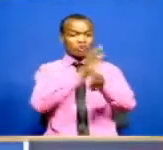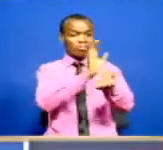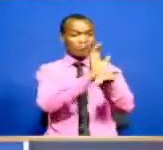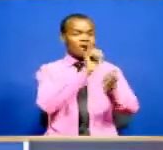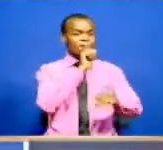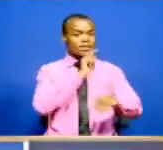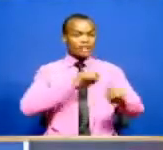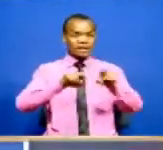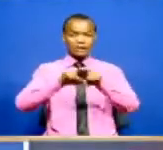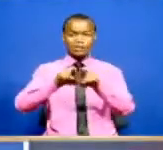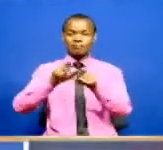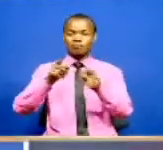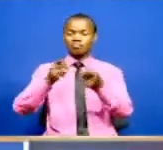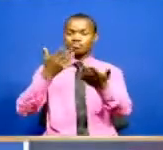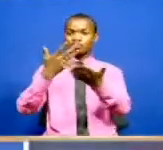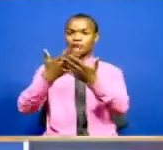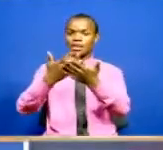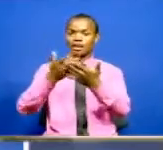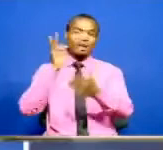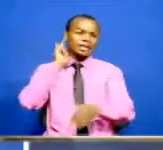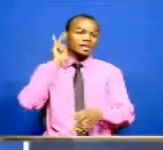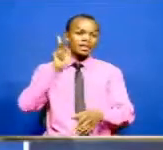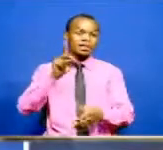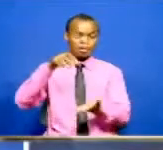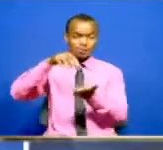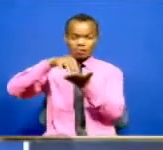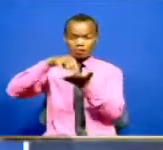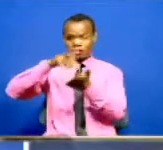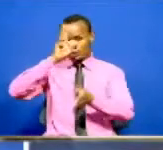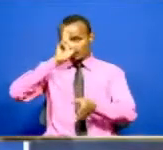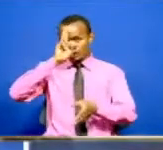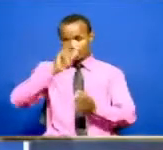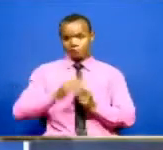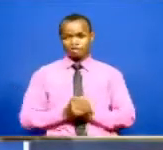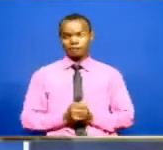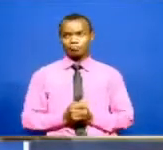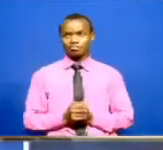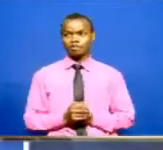kituo cha polisi cha Kisii. Irene Mchuma, ODM Darubini ya Channel 1.